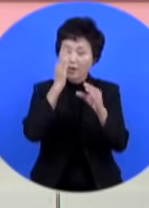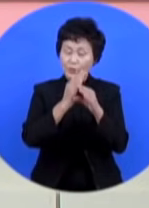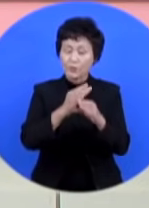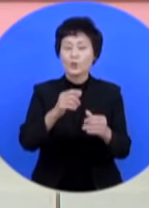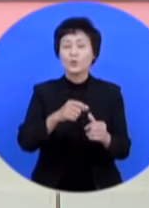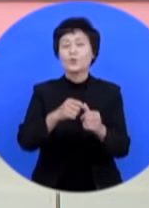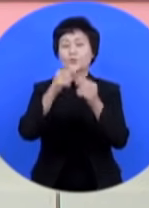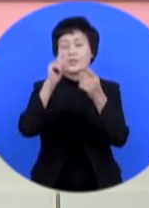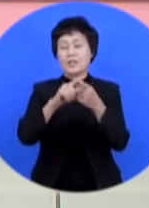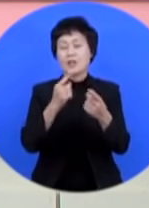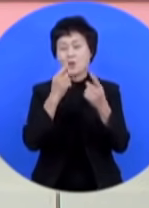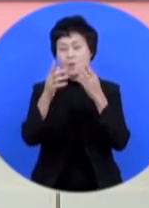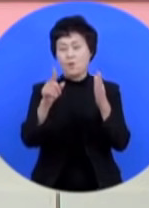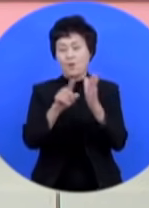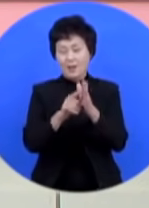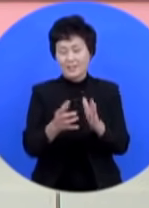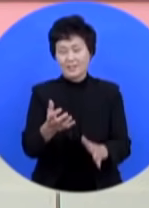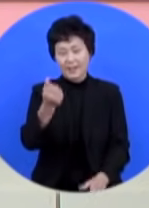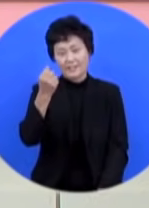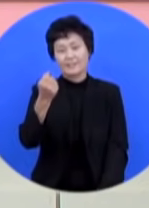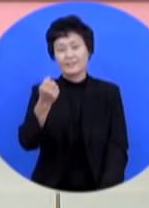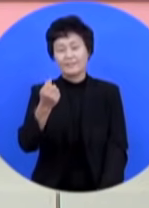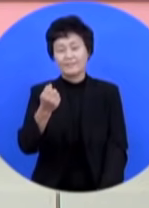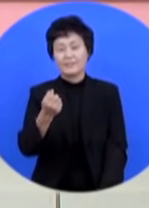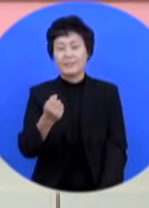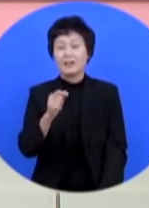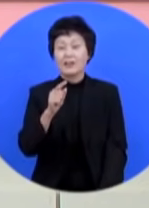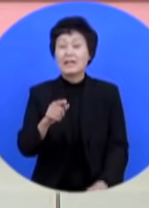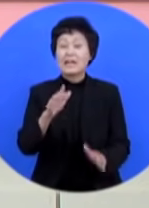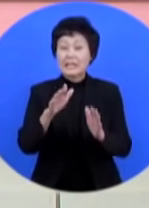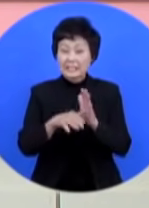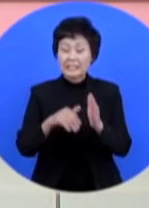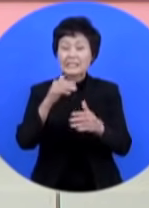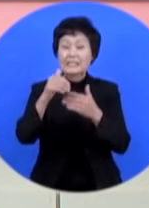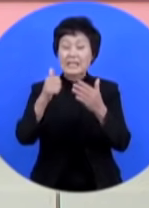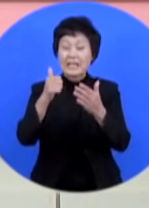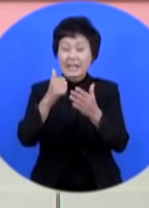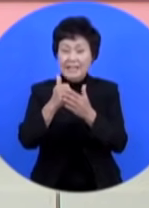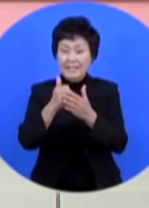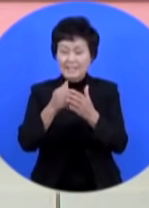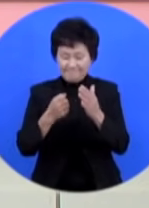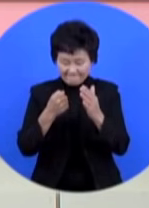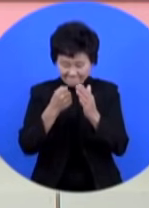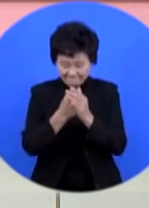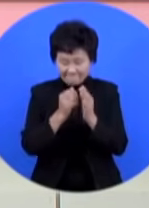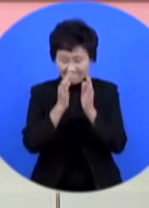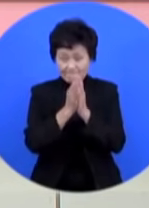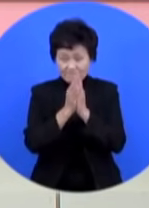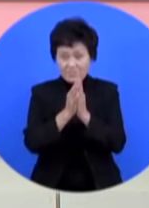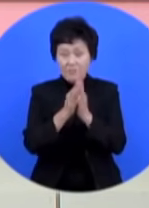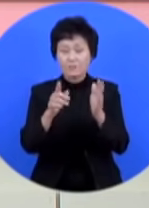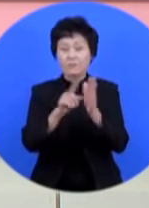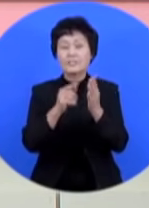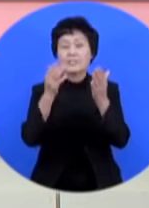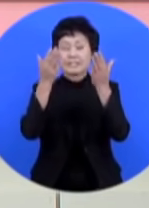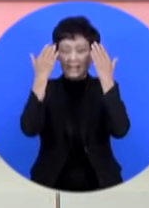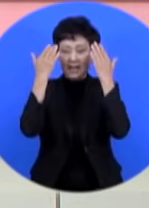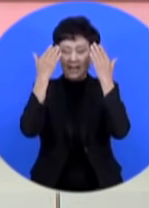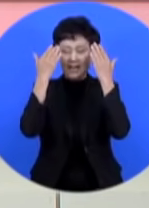제 삶 전부를 하나님께 드리기로 작정하고 신학대학을 가기로 그때 바로 결심을 했습니다.